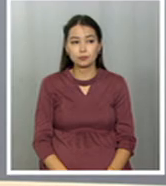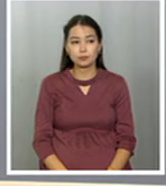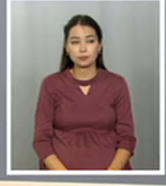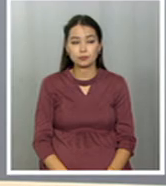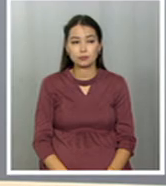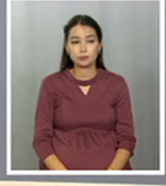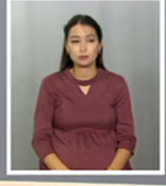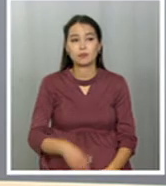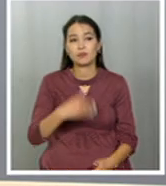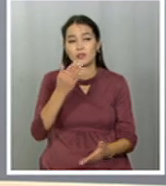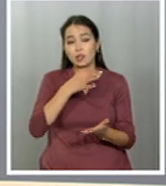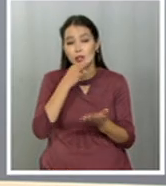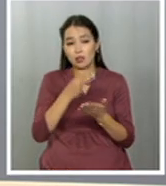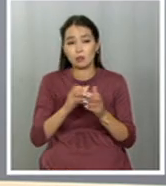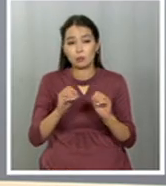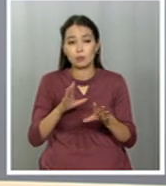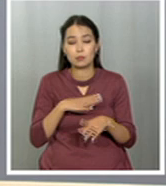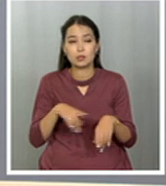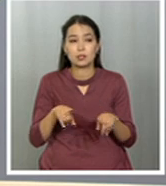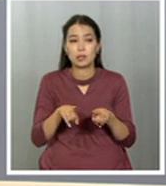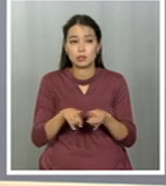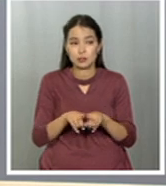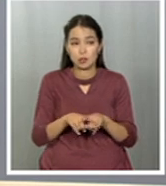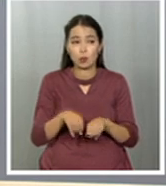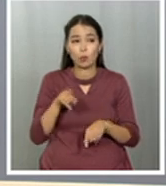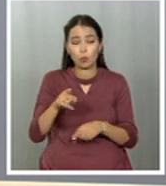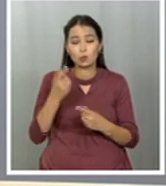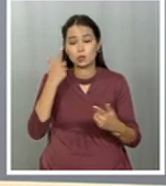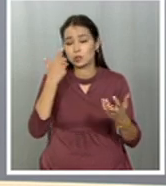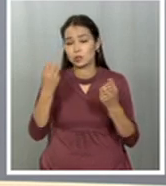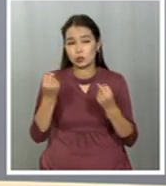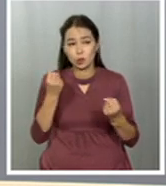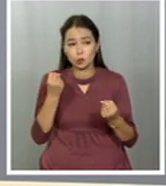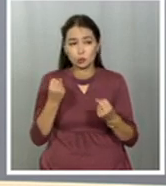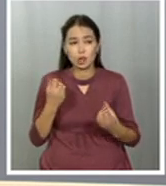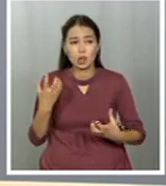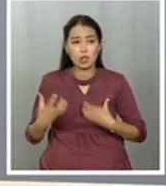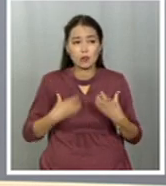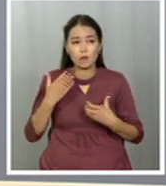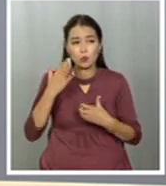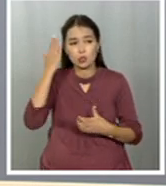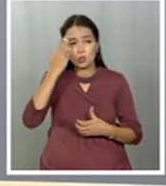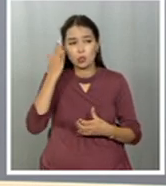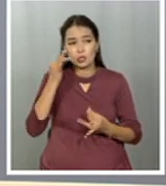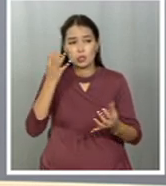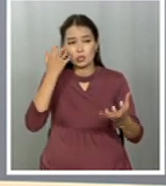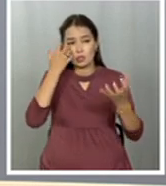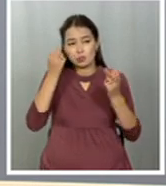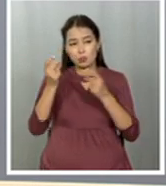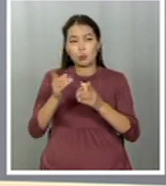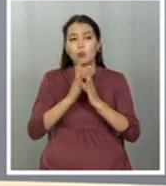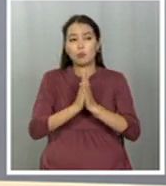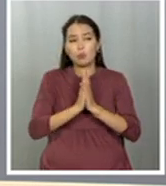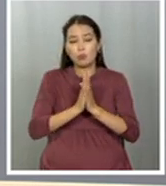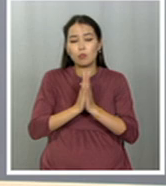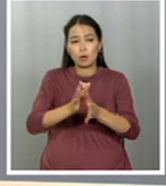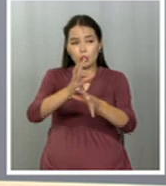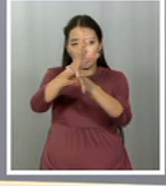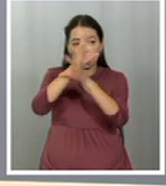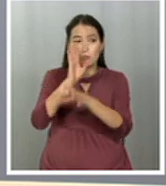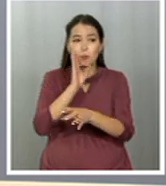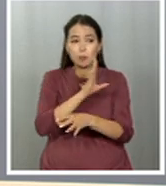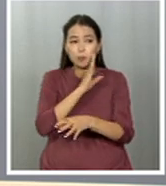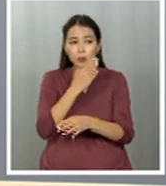Ваши ответы могут быть такими. Цитата. «Он заснул тревожным сном и, засыпая, умолял рогатую мать олениху